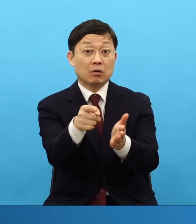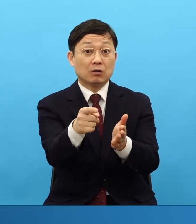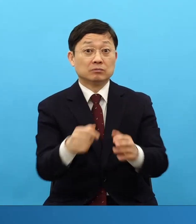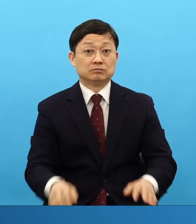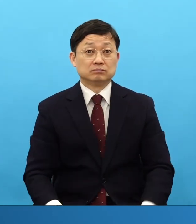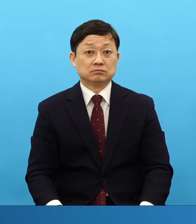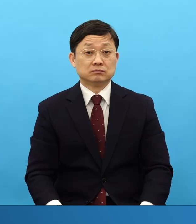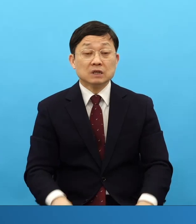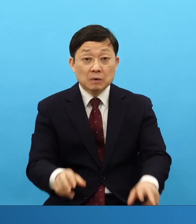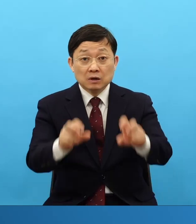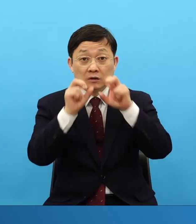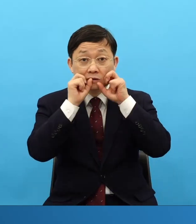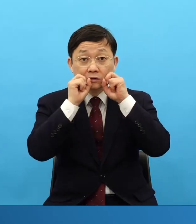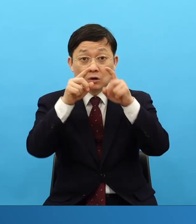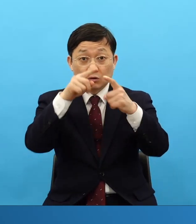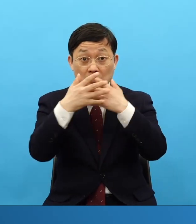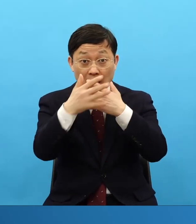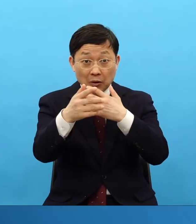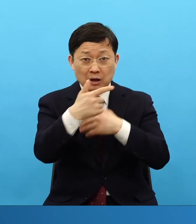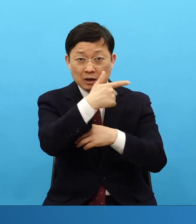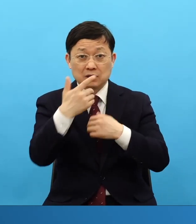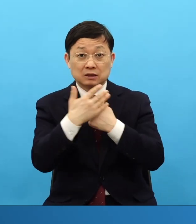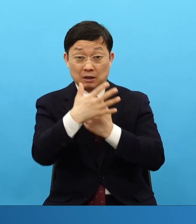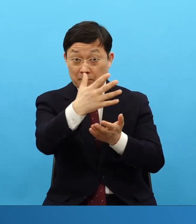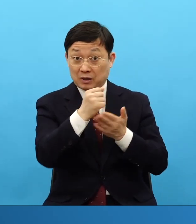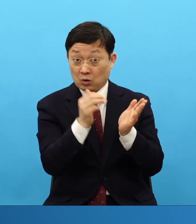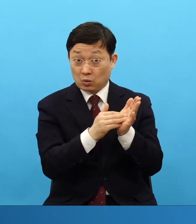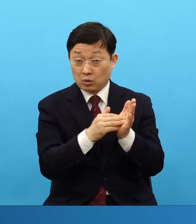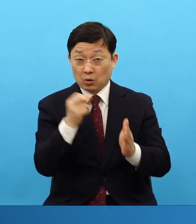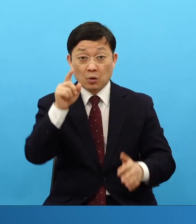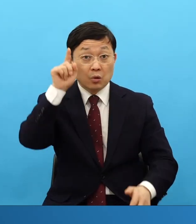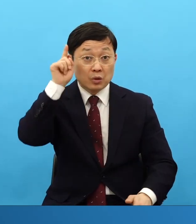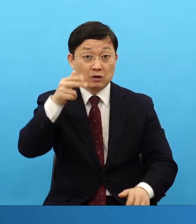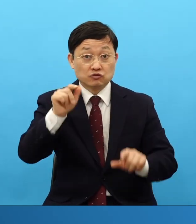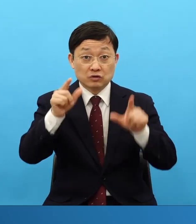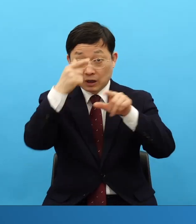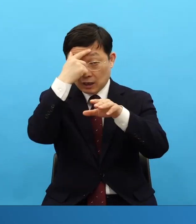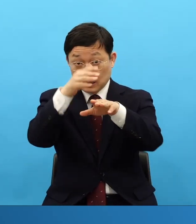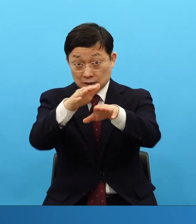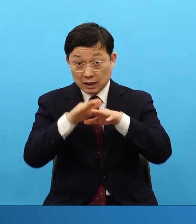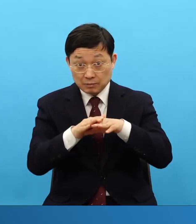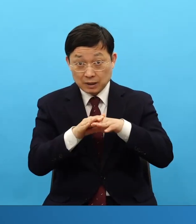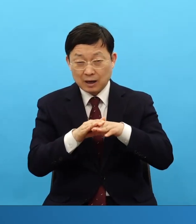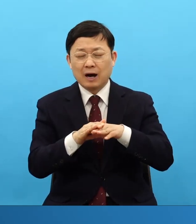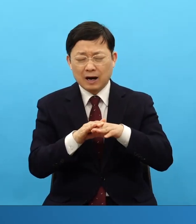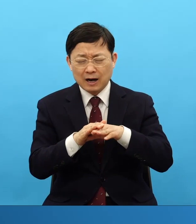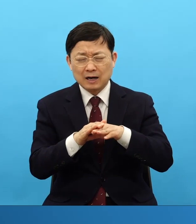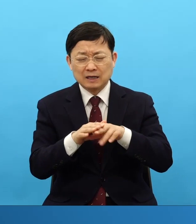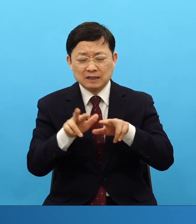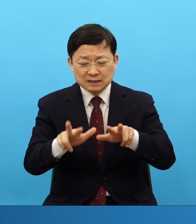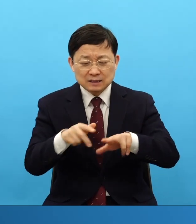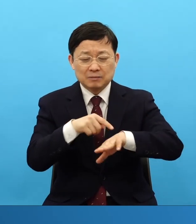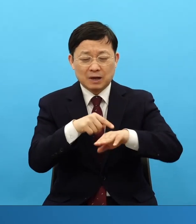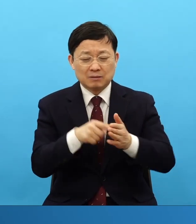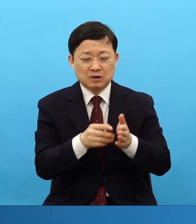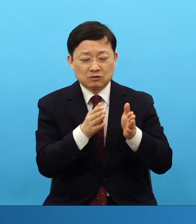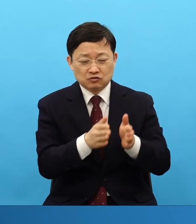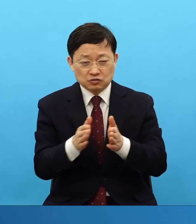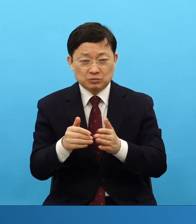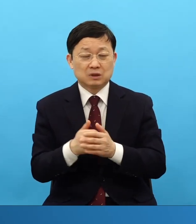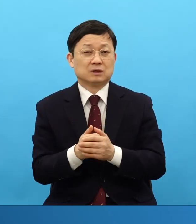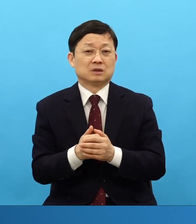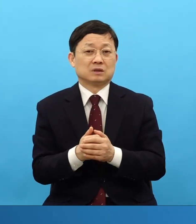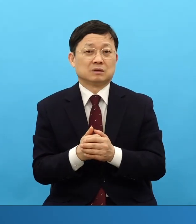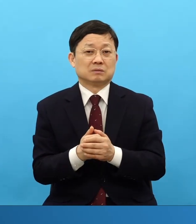큰 메시지를 붙잡고 내일 예배 때 벌써 은혜 받을 준비를 하세요. 헌금도가